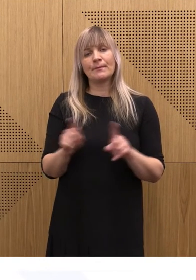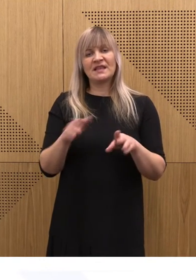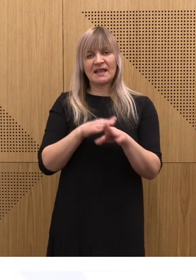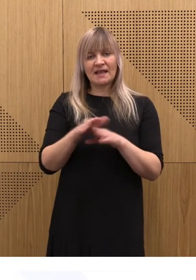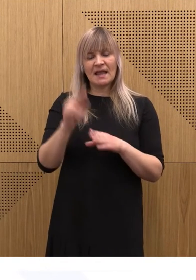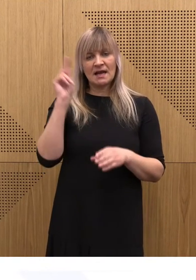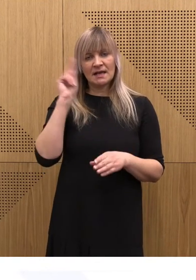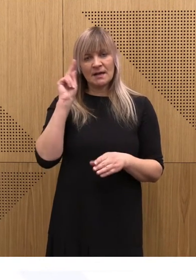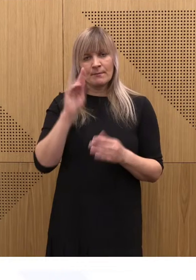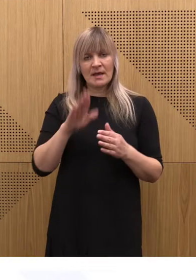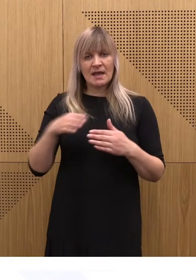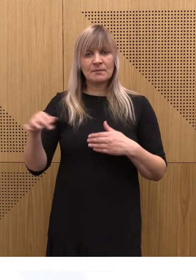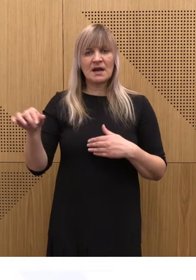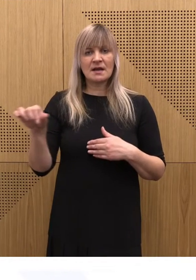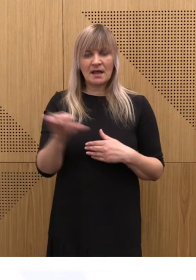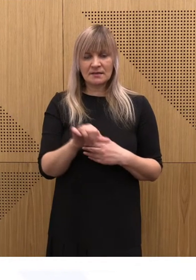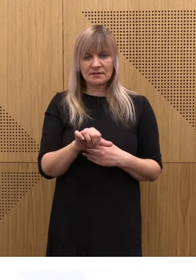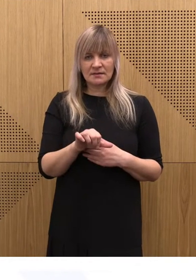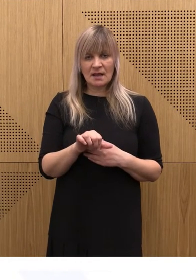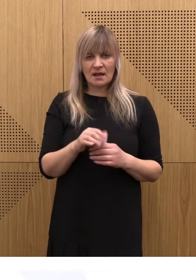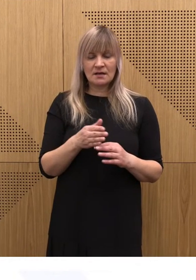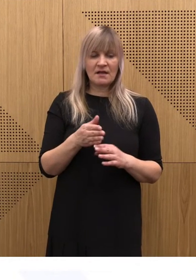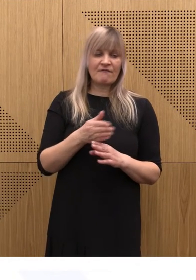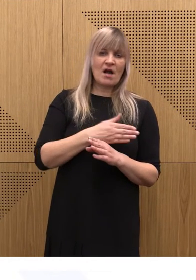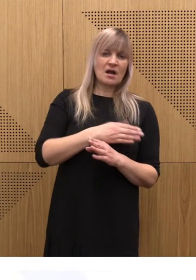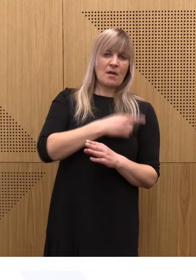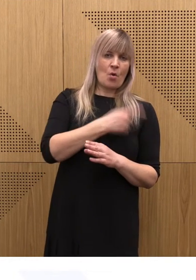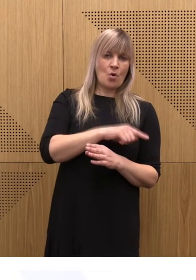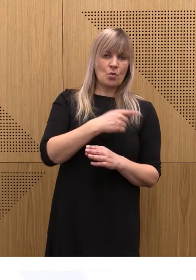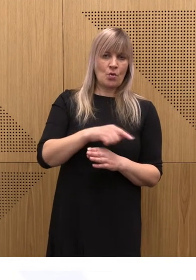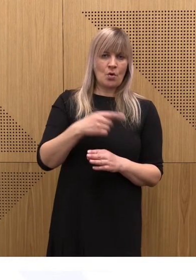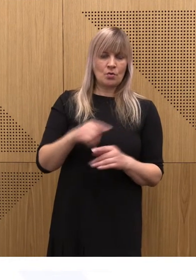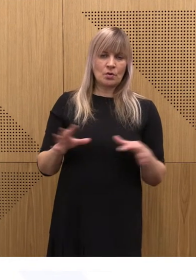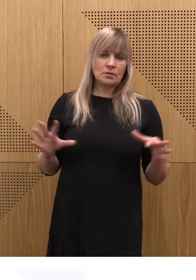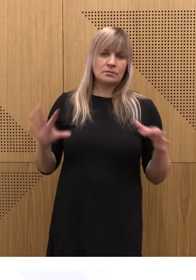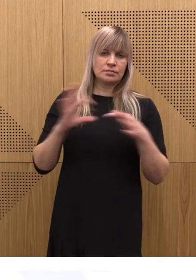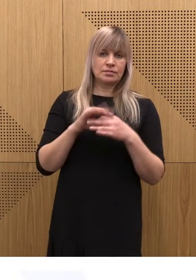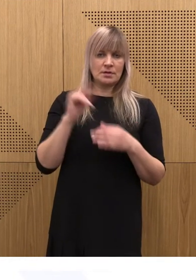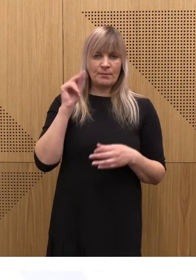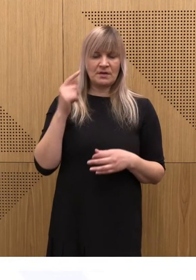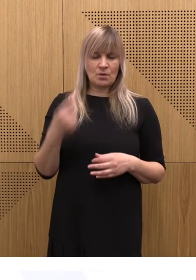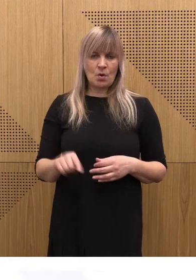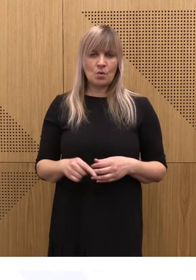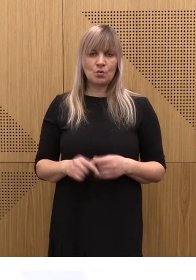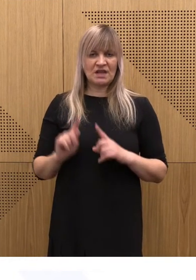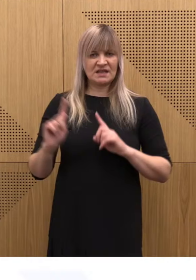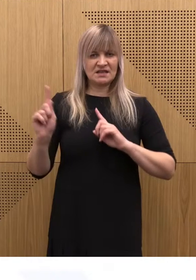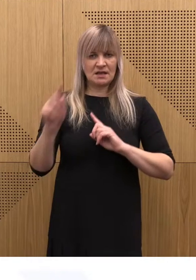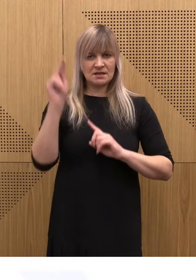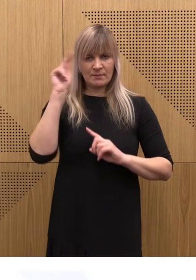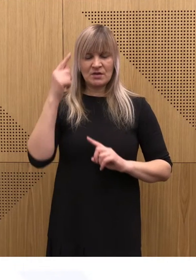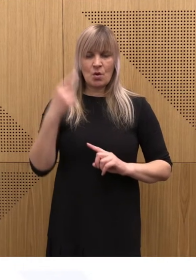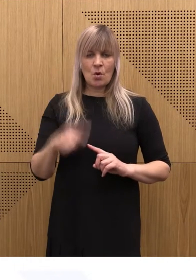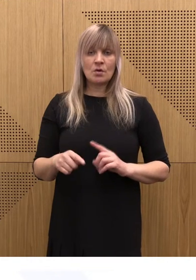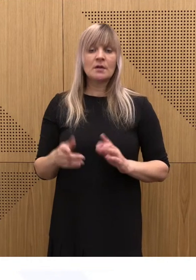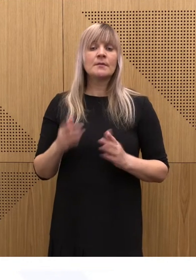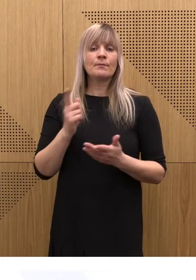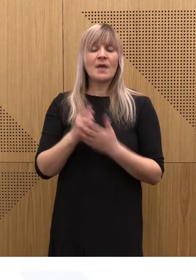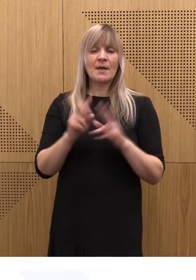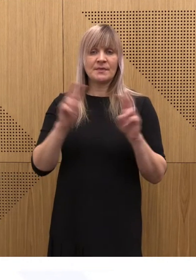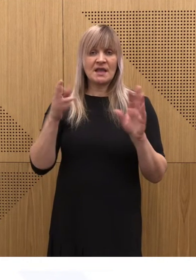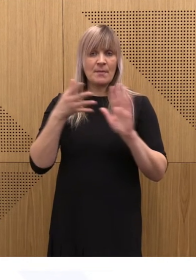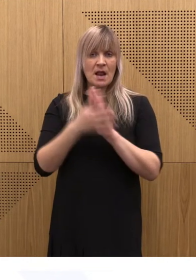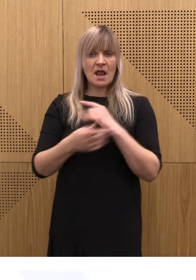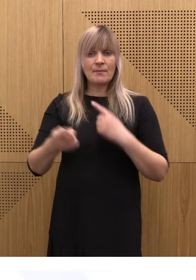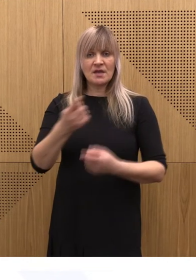täielik õppe järgmine nädal ja juba varasemad niisugused hübriidid ja distantsid. See tuleb läbi arutada, see tuleb